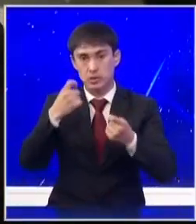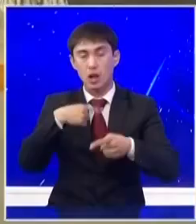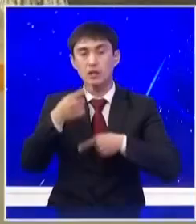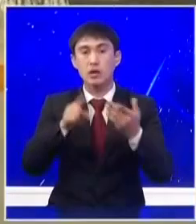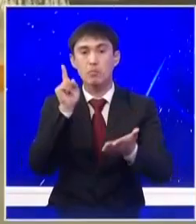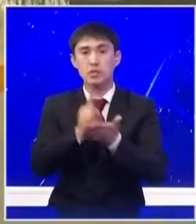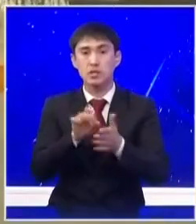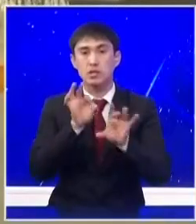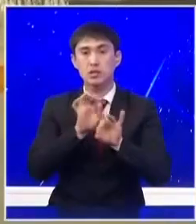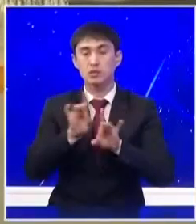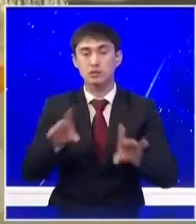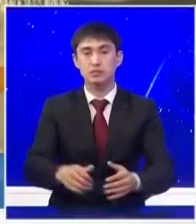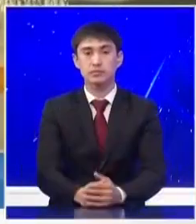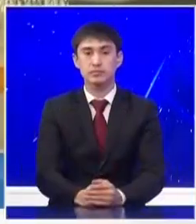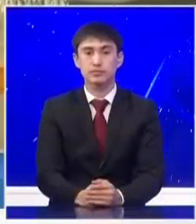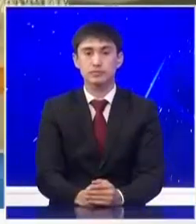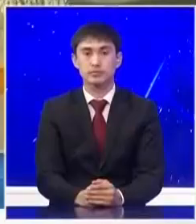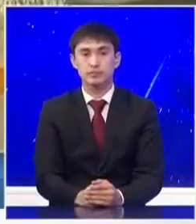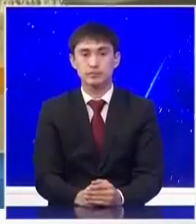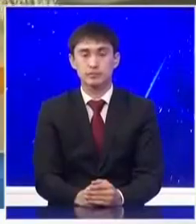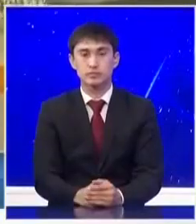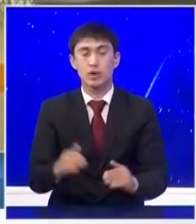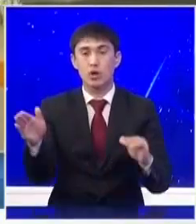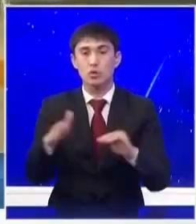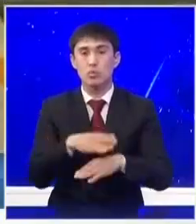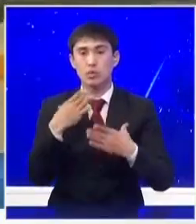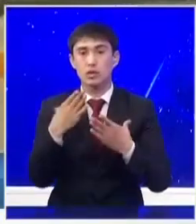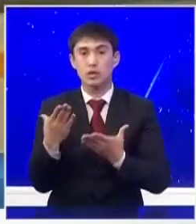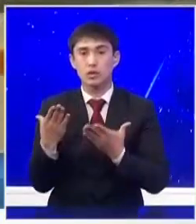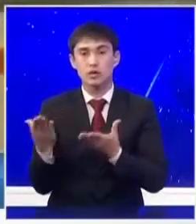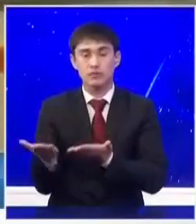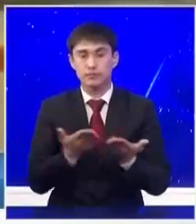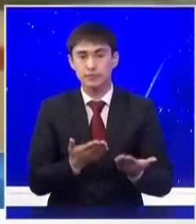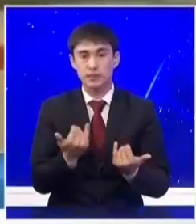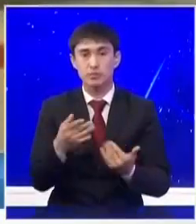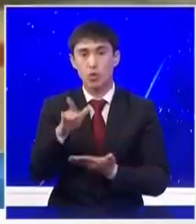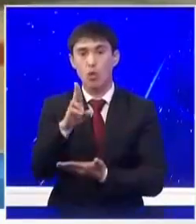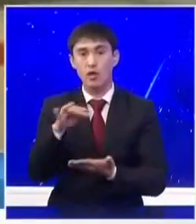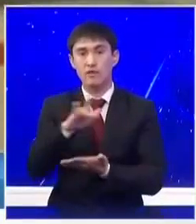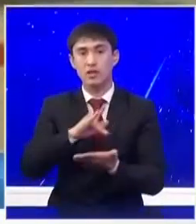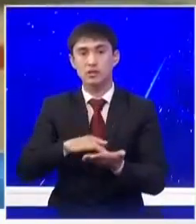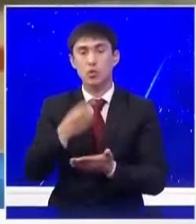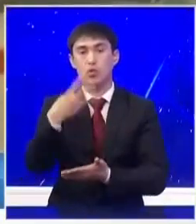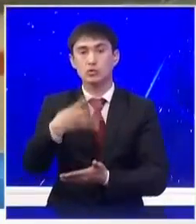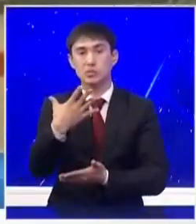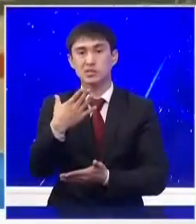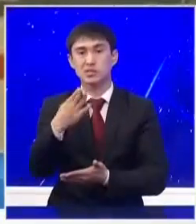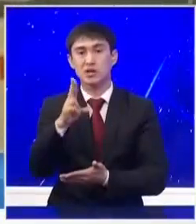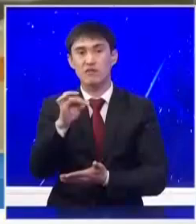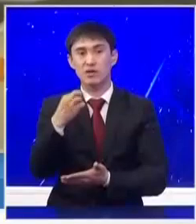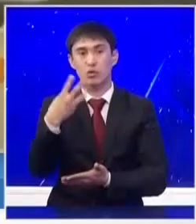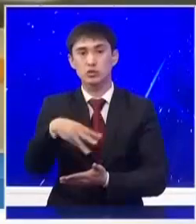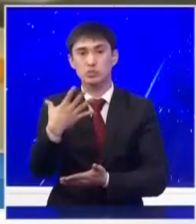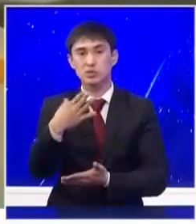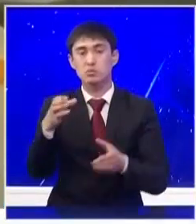берді. Қош келдіңіздер біздің Қонаев қаласына 35-ші гвардиялық десант шабуылдау